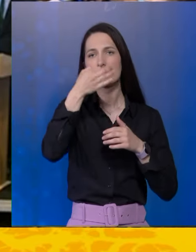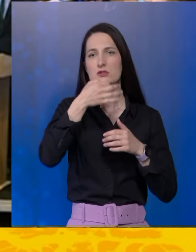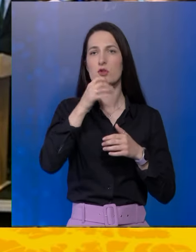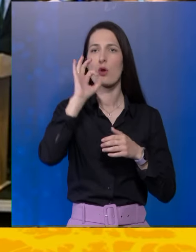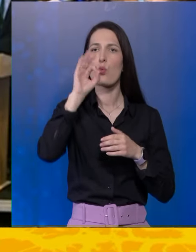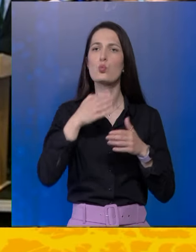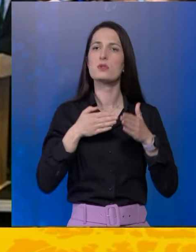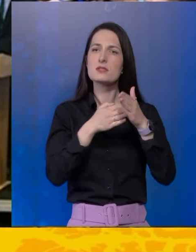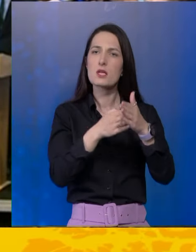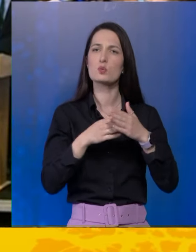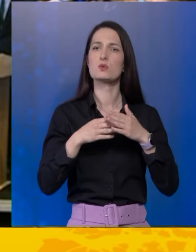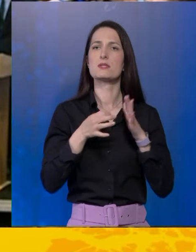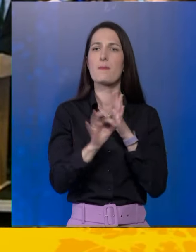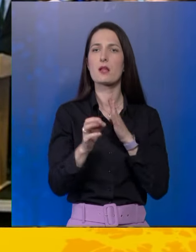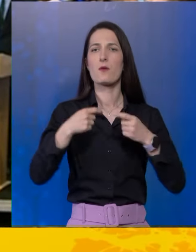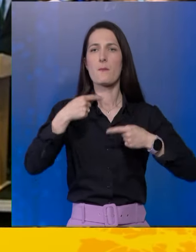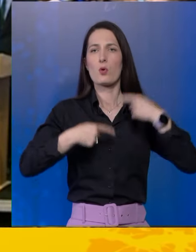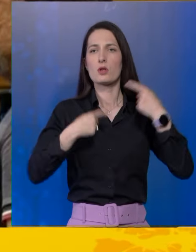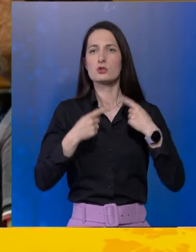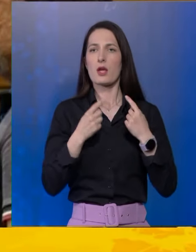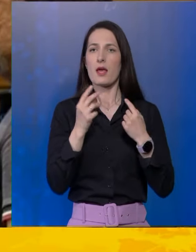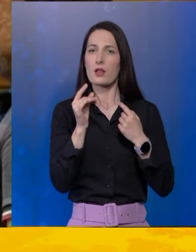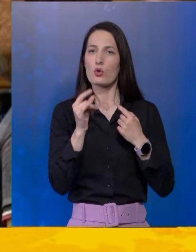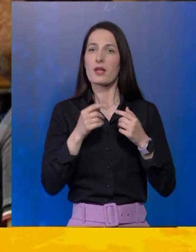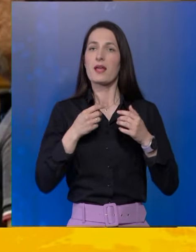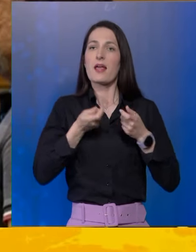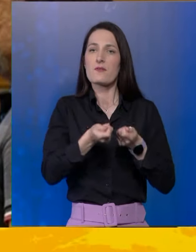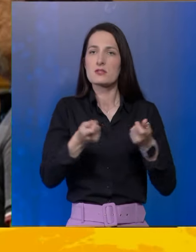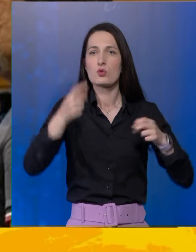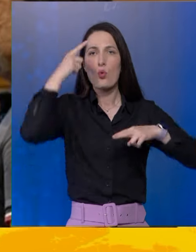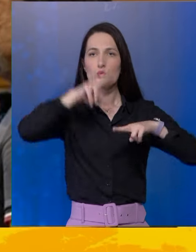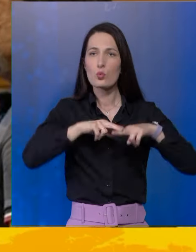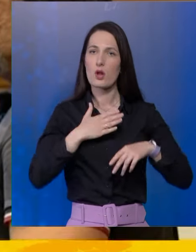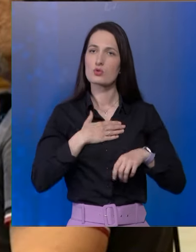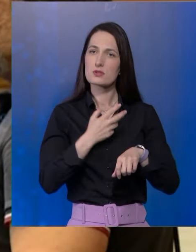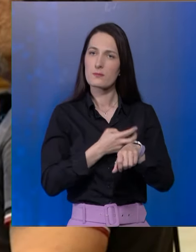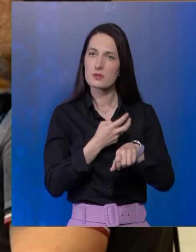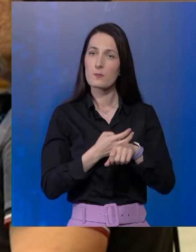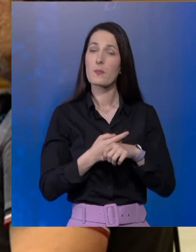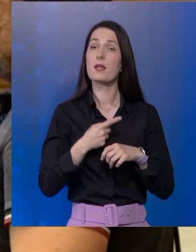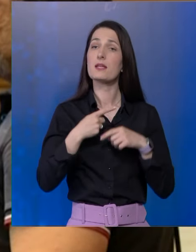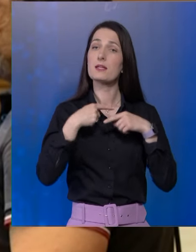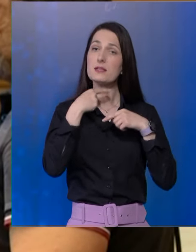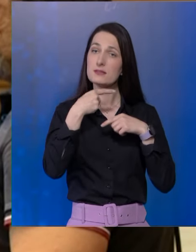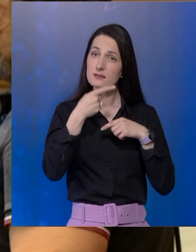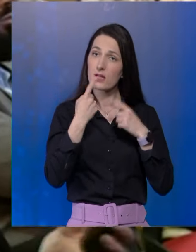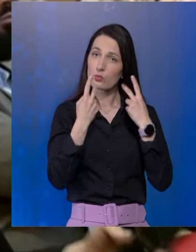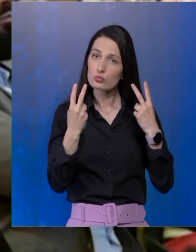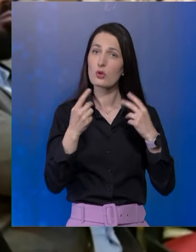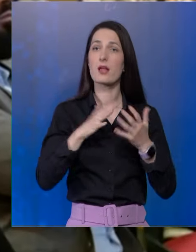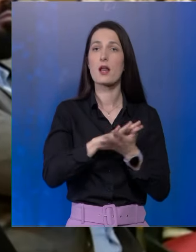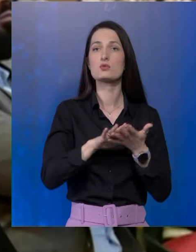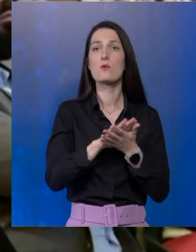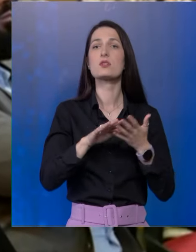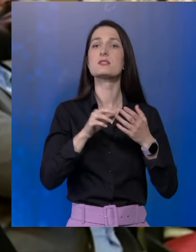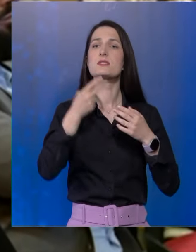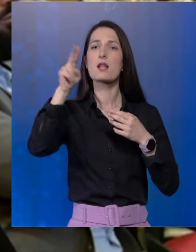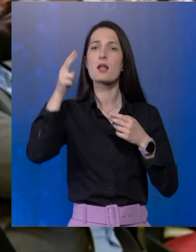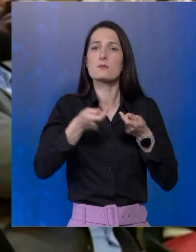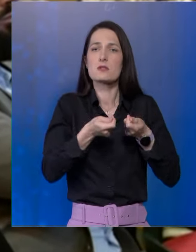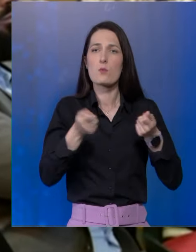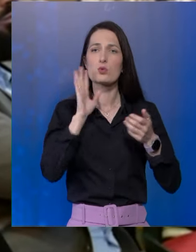o uticaju zapaljive političke retorike na investicione odluke u našoj zemlji. Istaknuto je da razgovori sa stranim